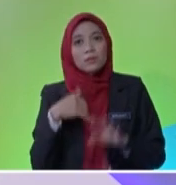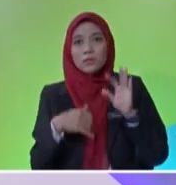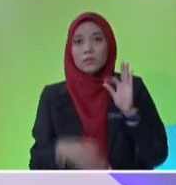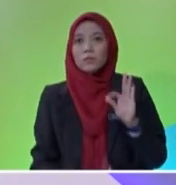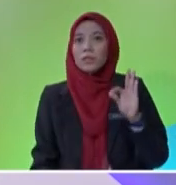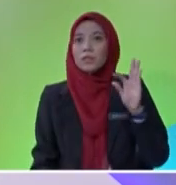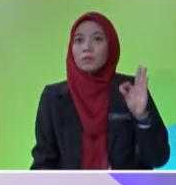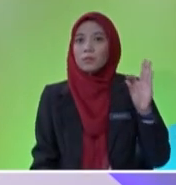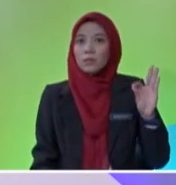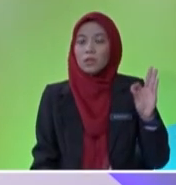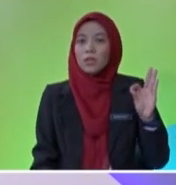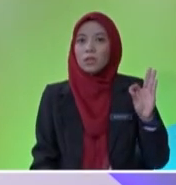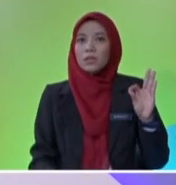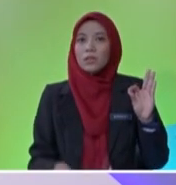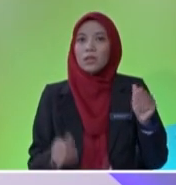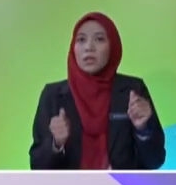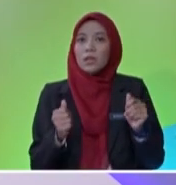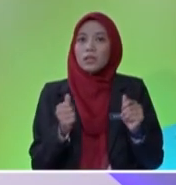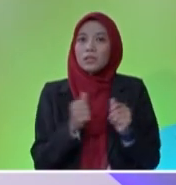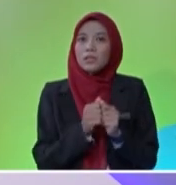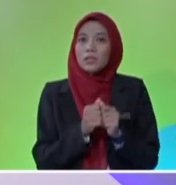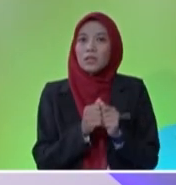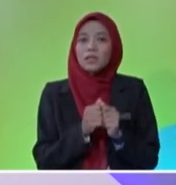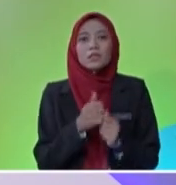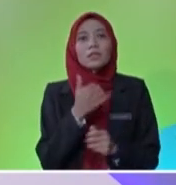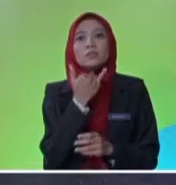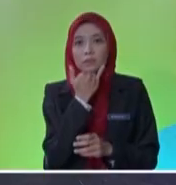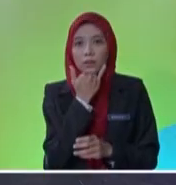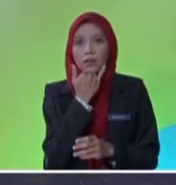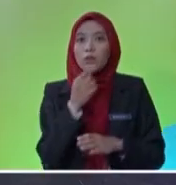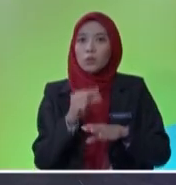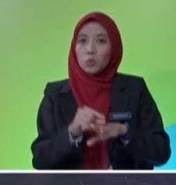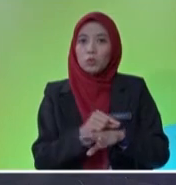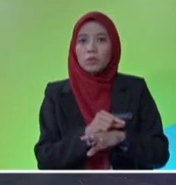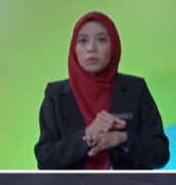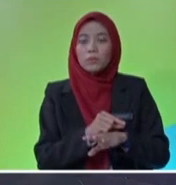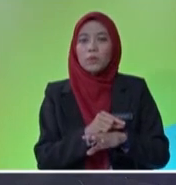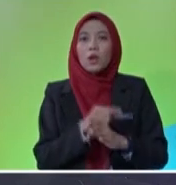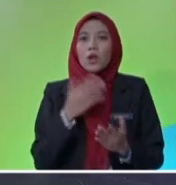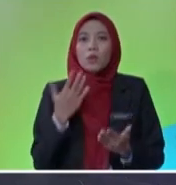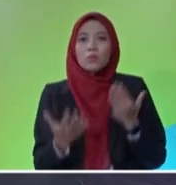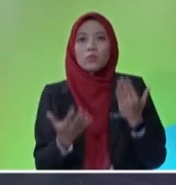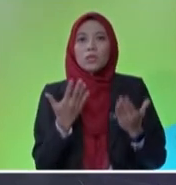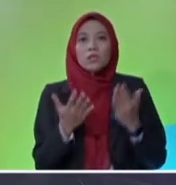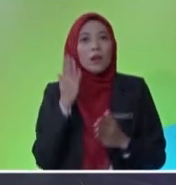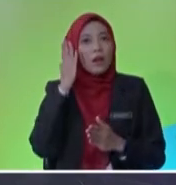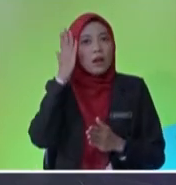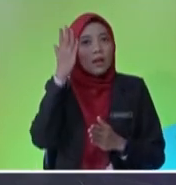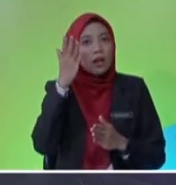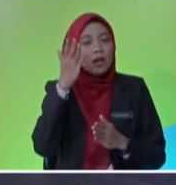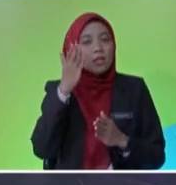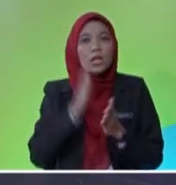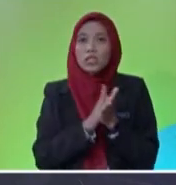secara secara about the sagunya salah guna masalah guna mungkin mungkin akan berlaku